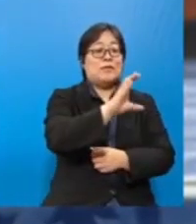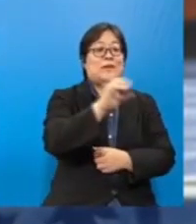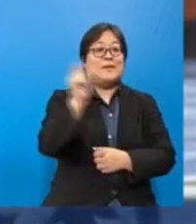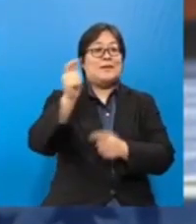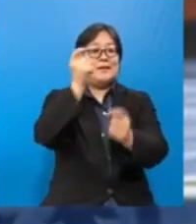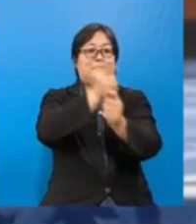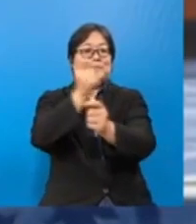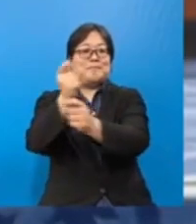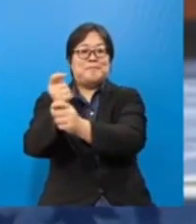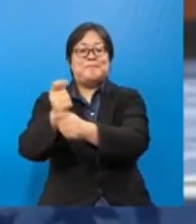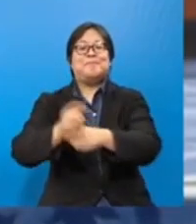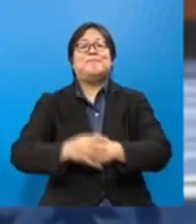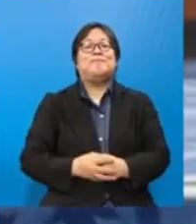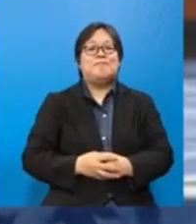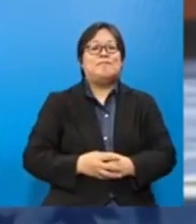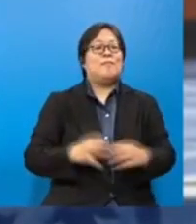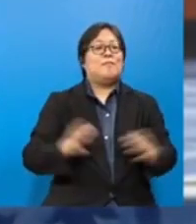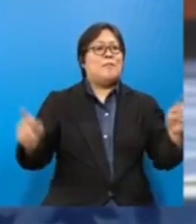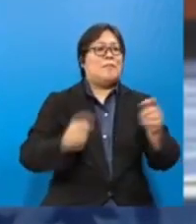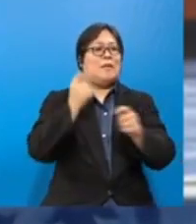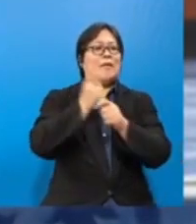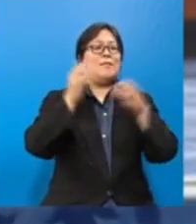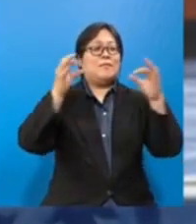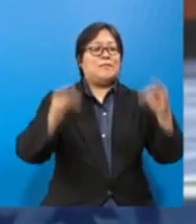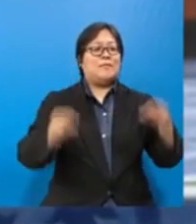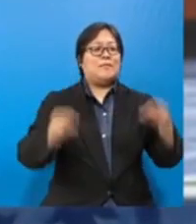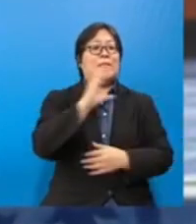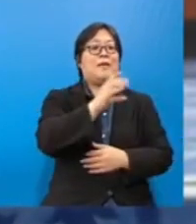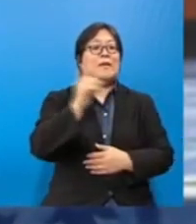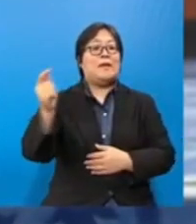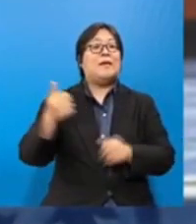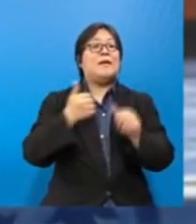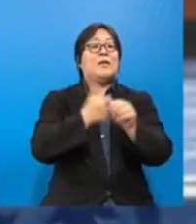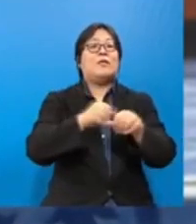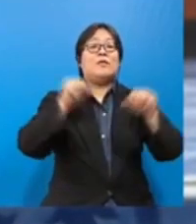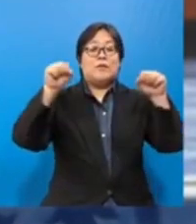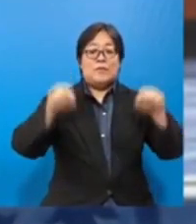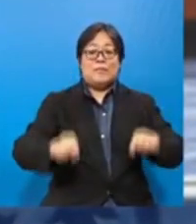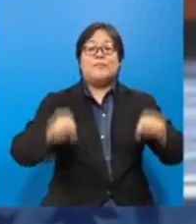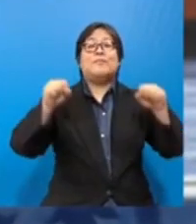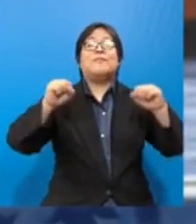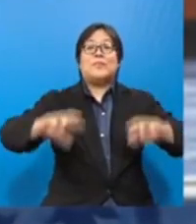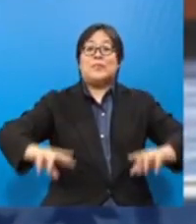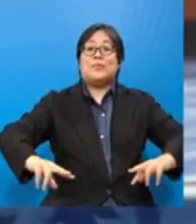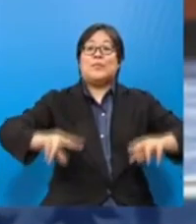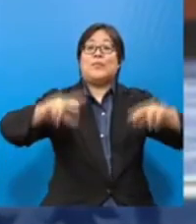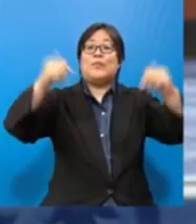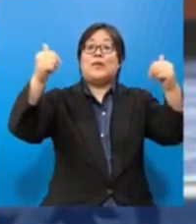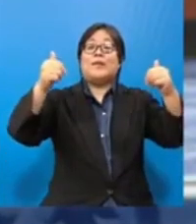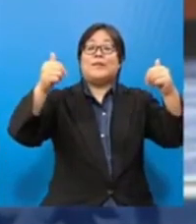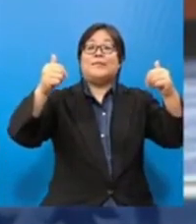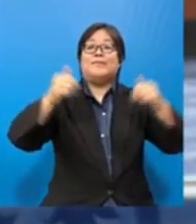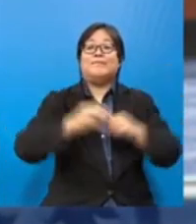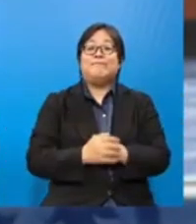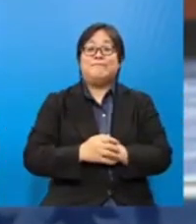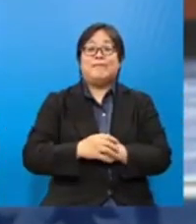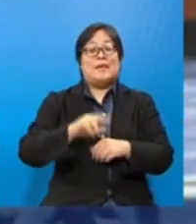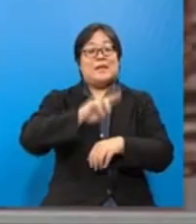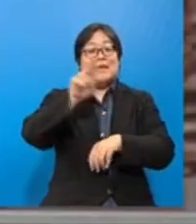ditetapkan penetapan Siti berasaskan kepada keupayaan pemulihan semulajadi atau